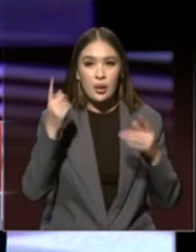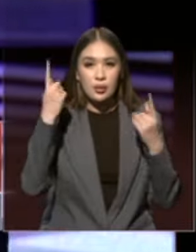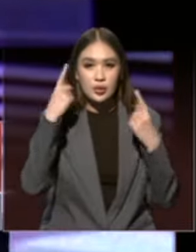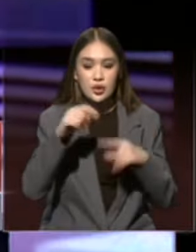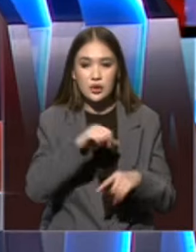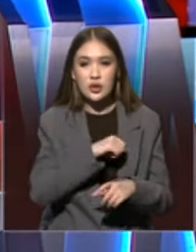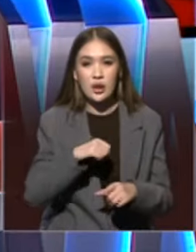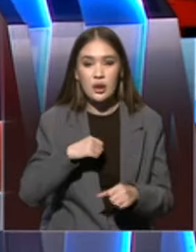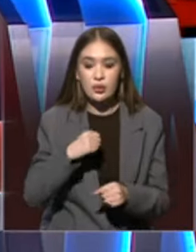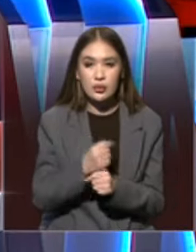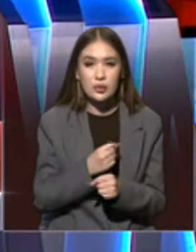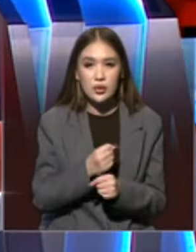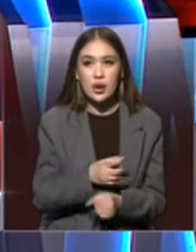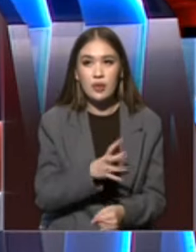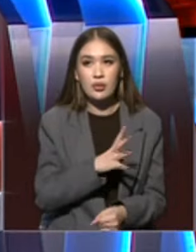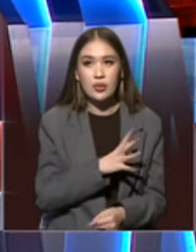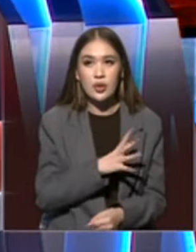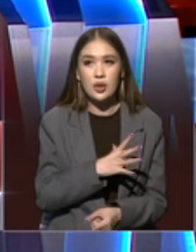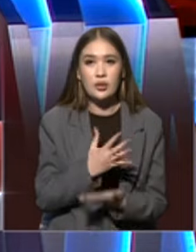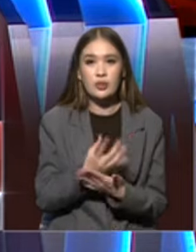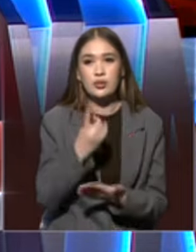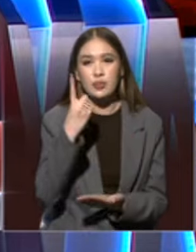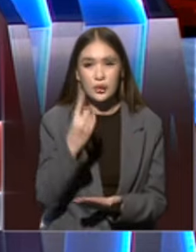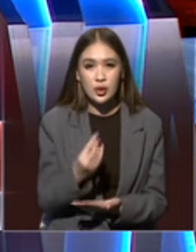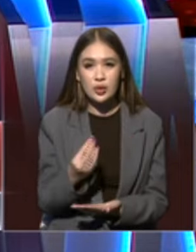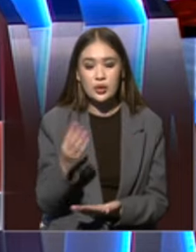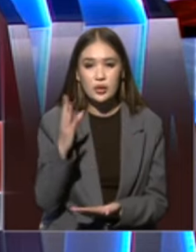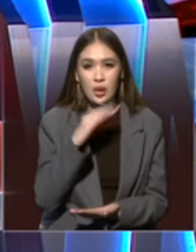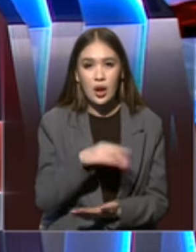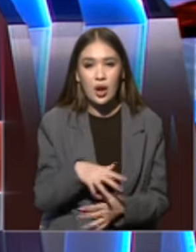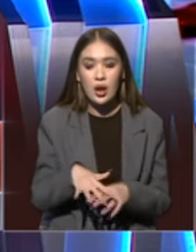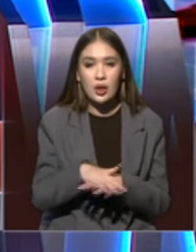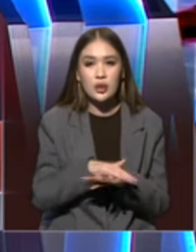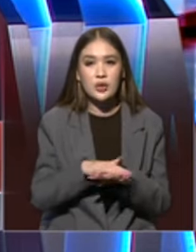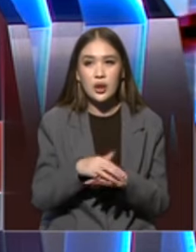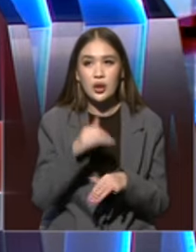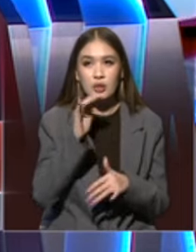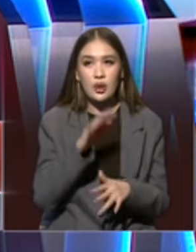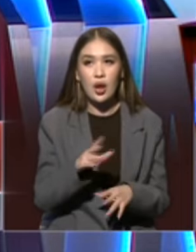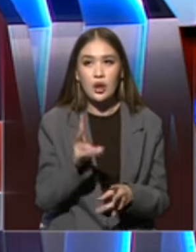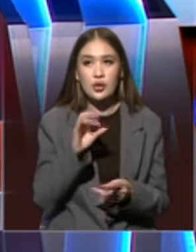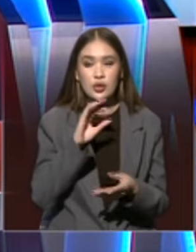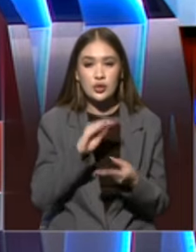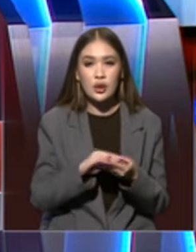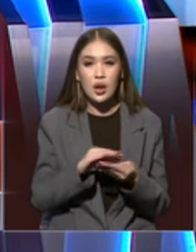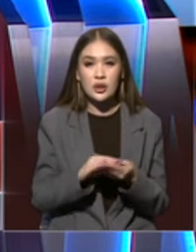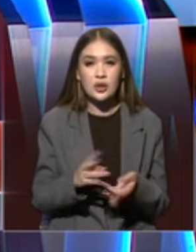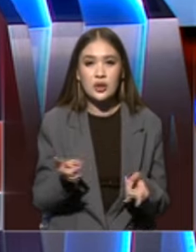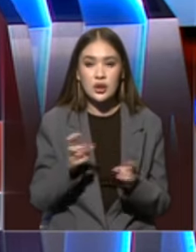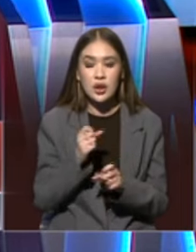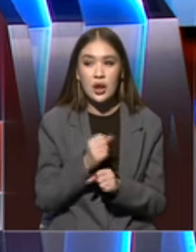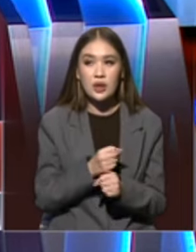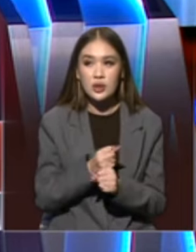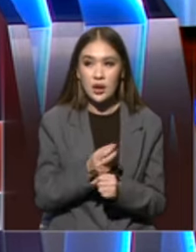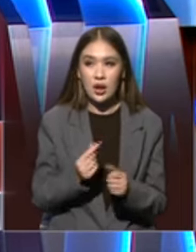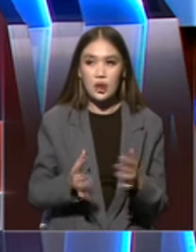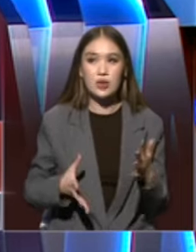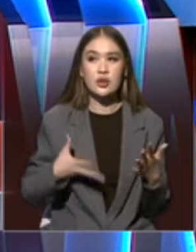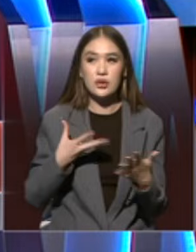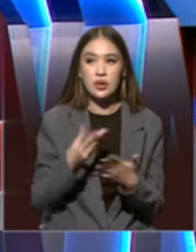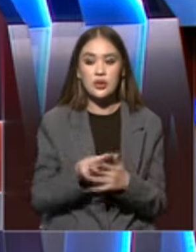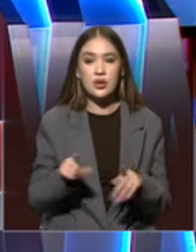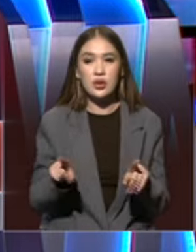Жарайды, ол бір күн істелер, ал халықтың шамасы жетпейтін кезде сондай ол тұрақты жасалу керек деп ойлаймын. Қаражат та, барлығы